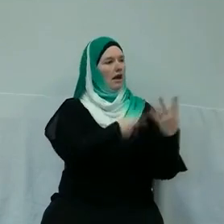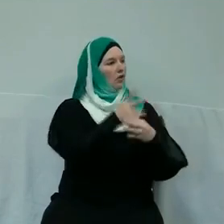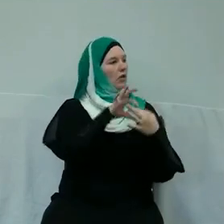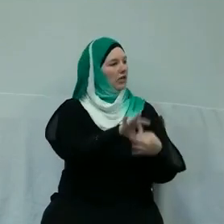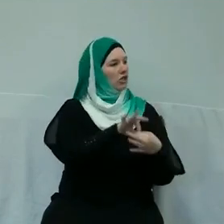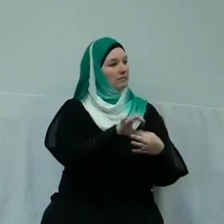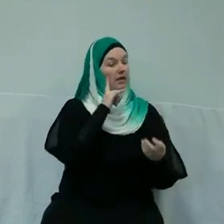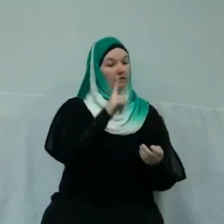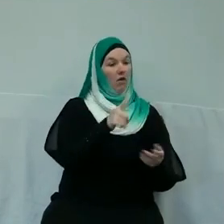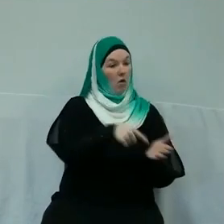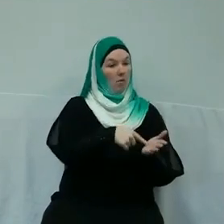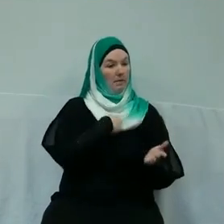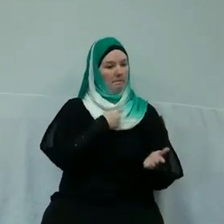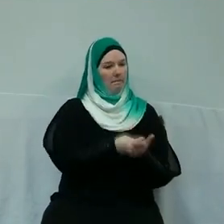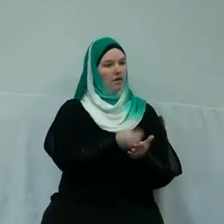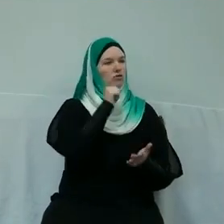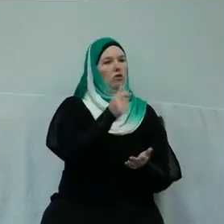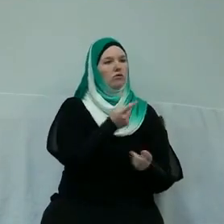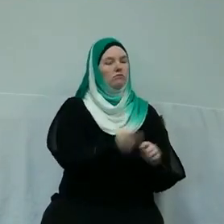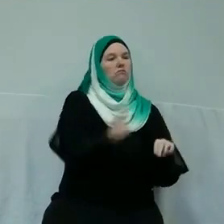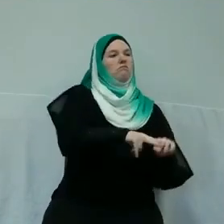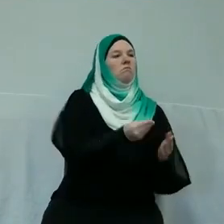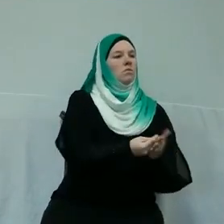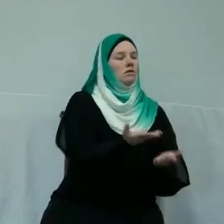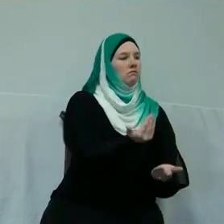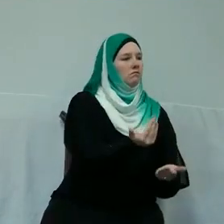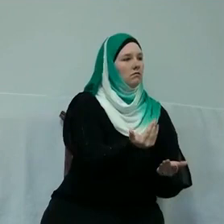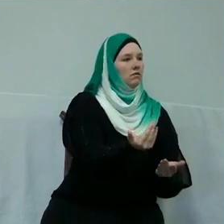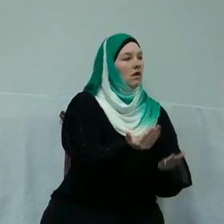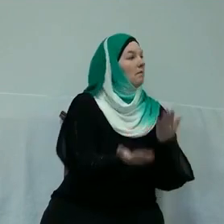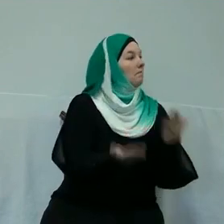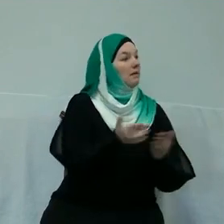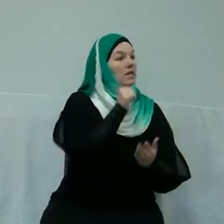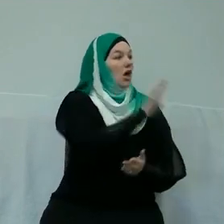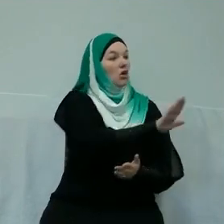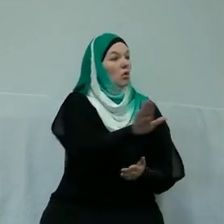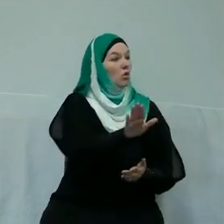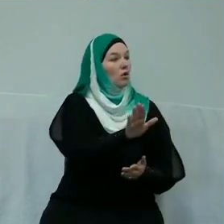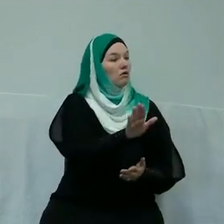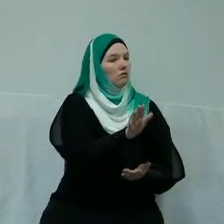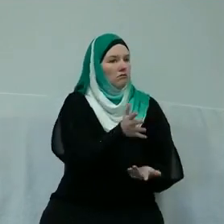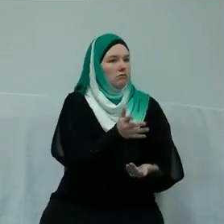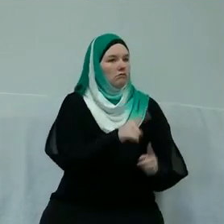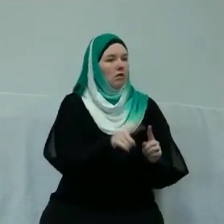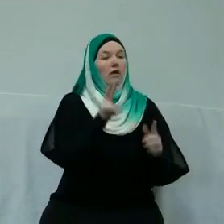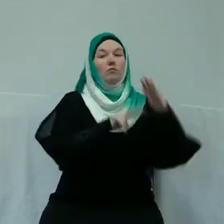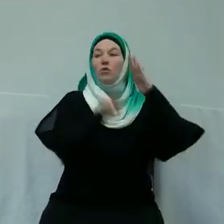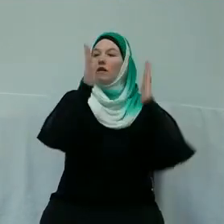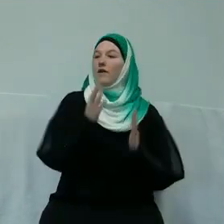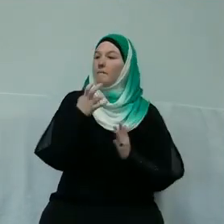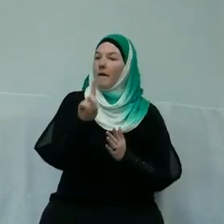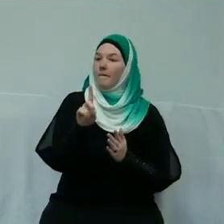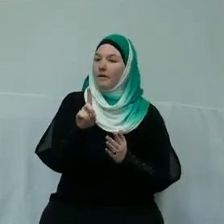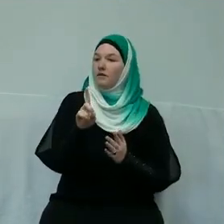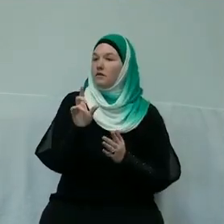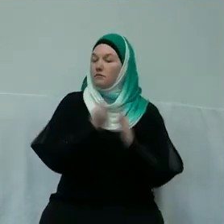what you owe them, and do not try to take from them what is not yours. Even the Prophet ﷺ went